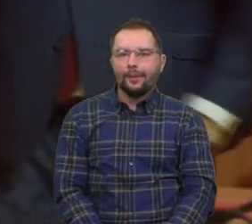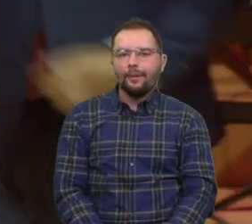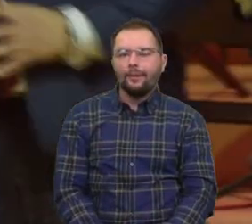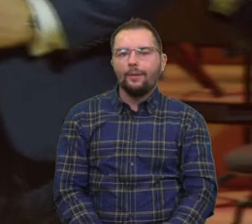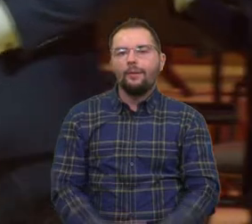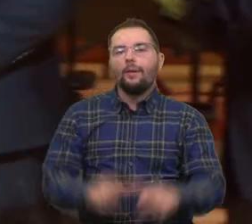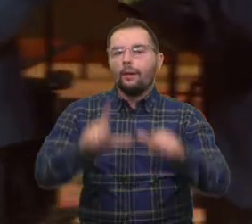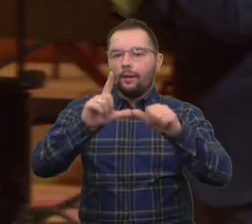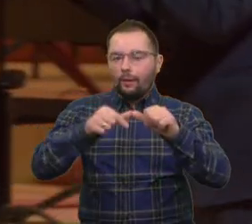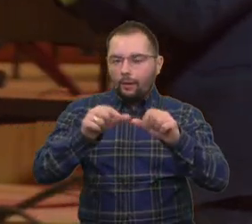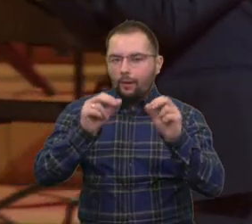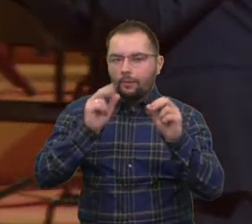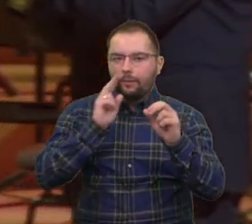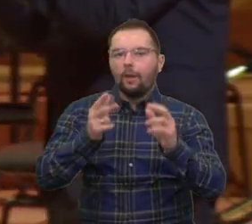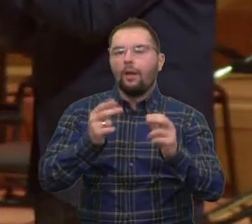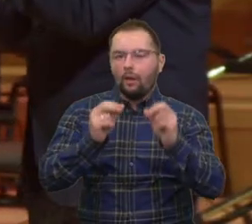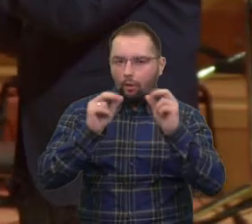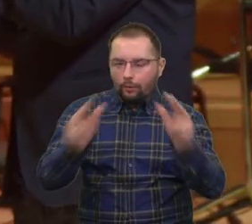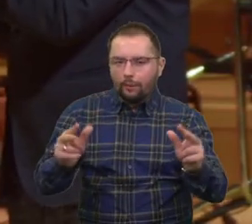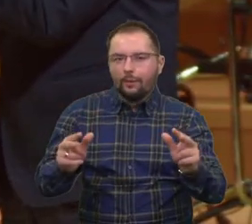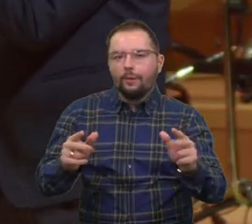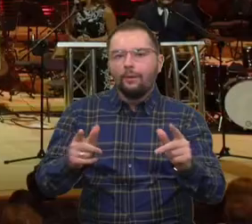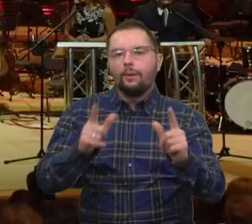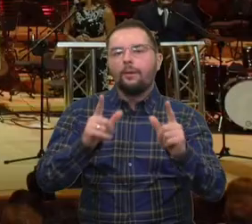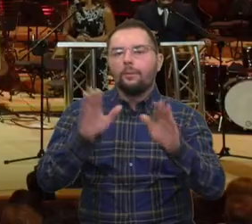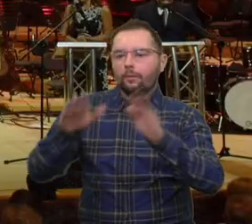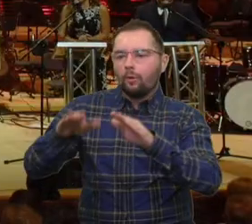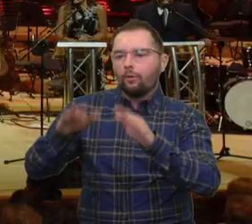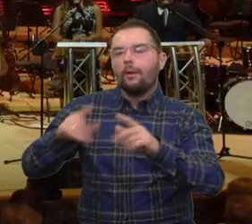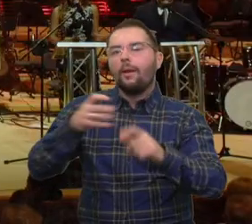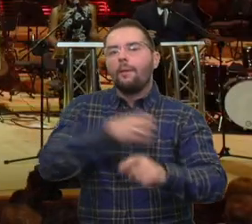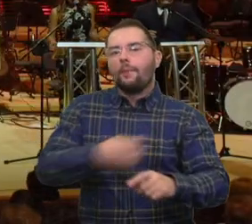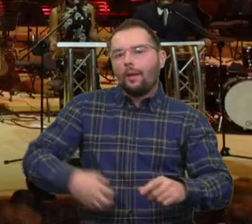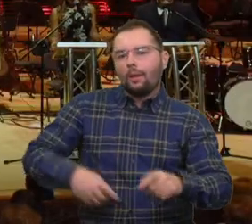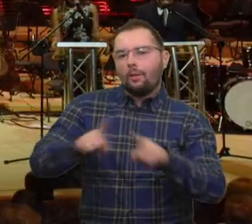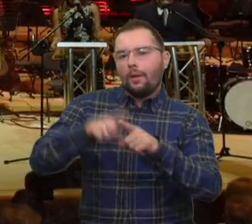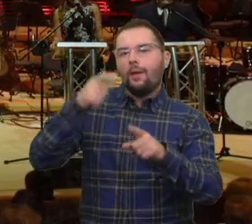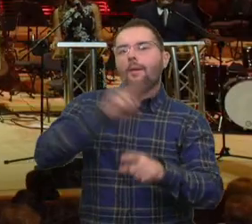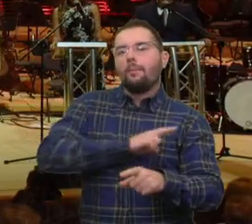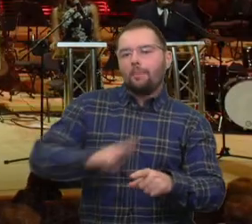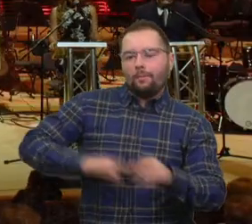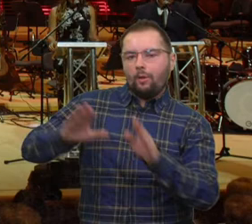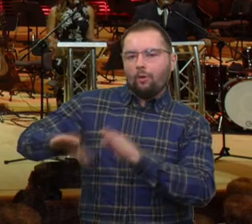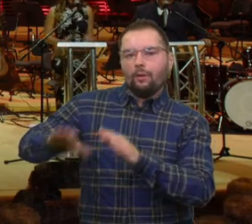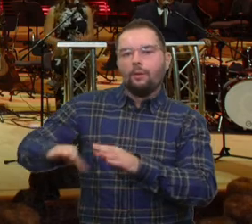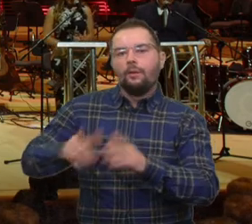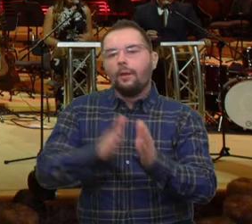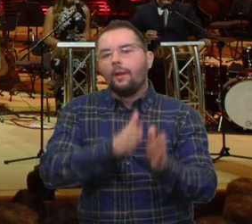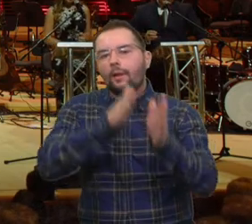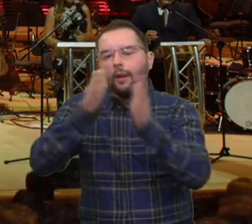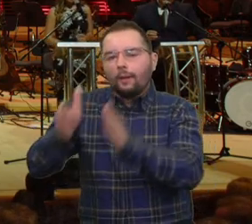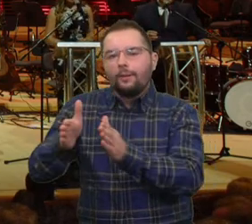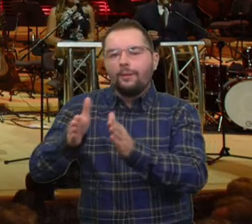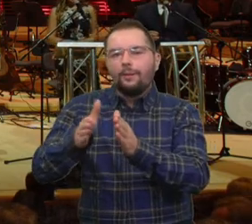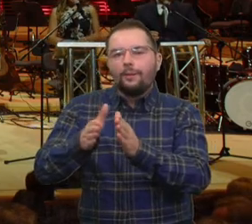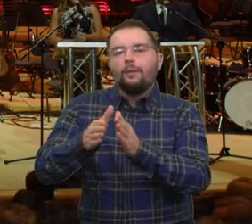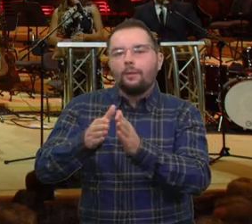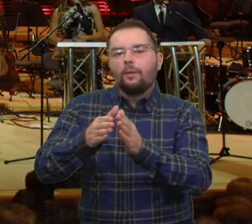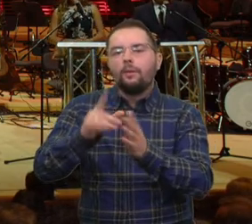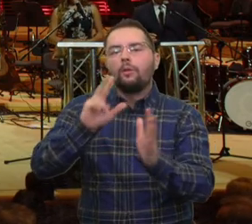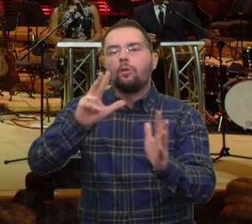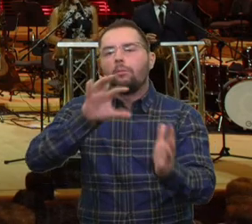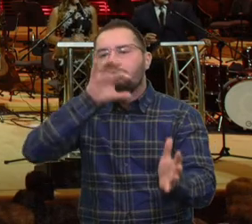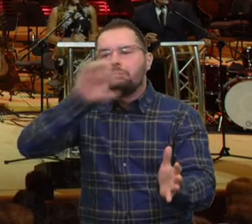Ale oczywiście, panie marszałku, panie premierze, prosimy pozostać. Bo mamy niezwykłą przyjemność przejść do kolejnej